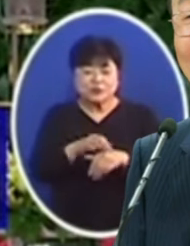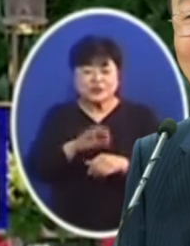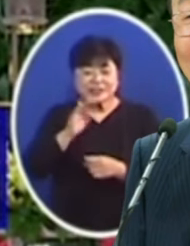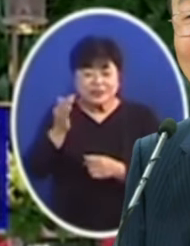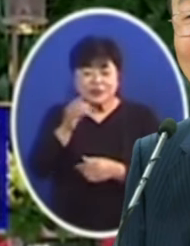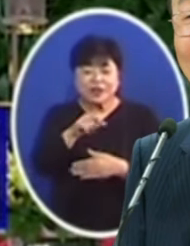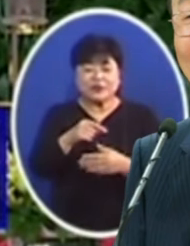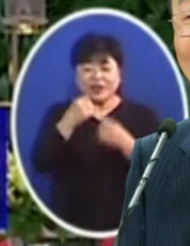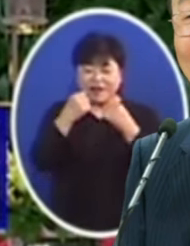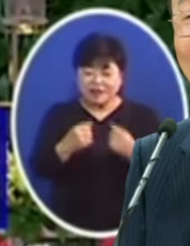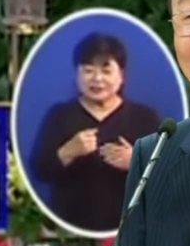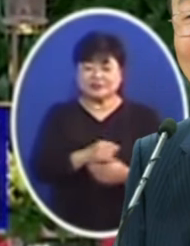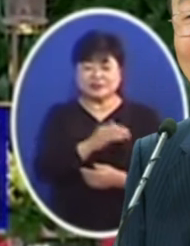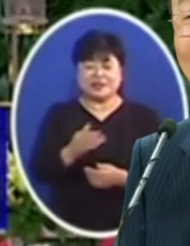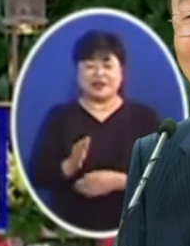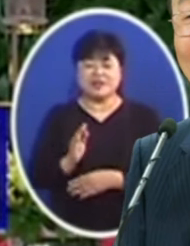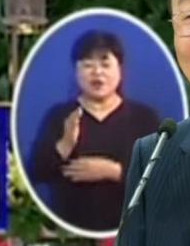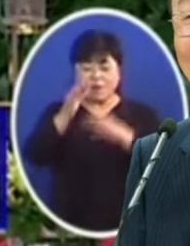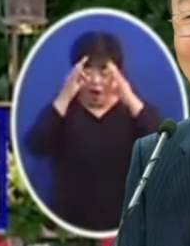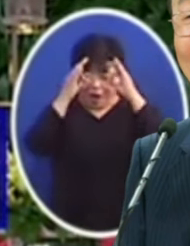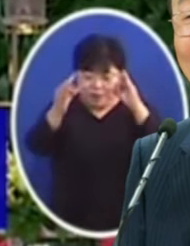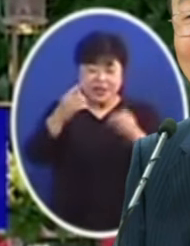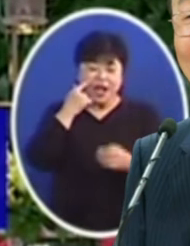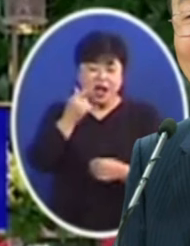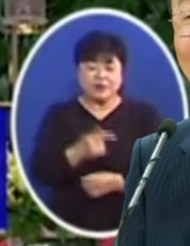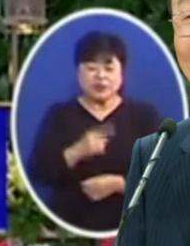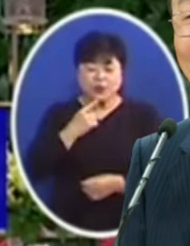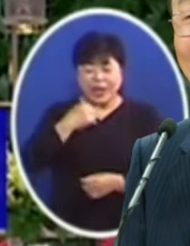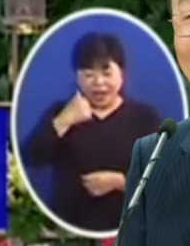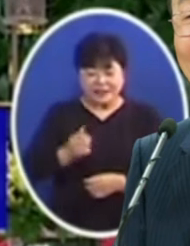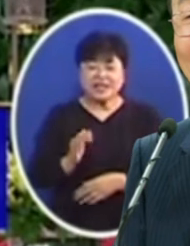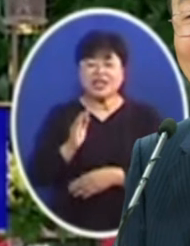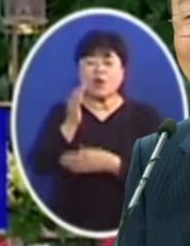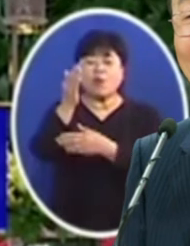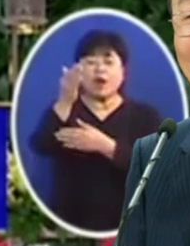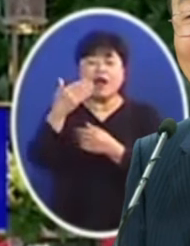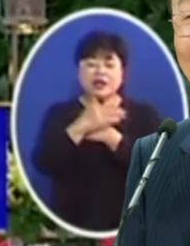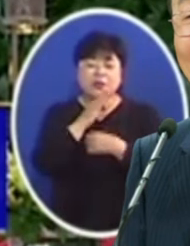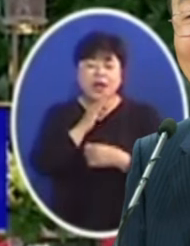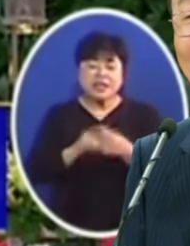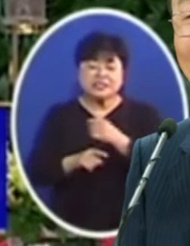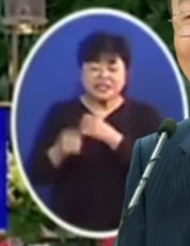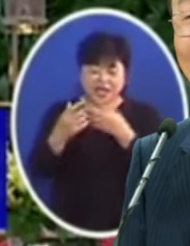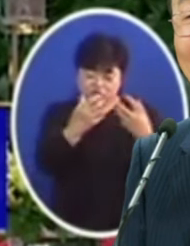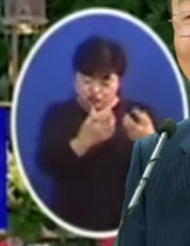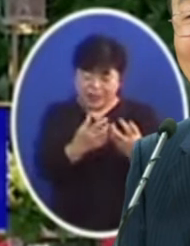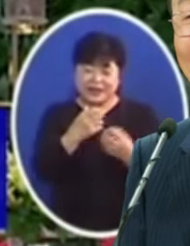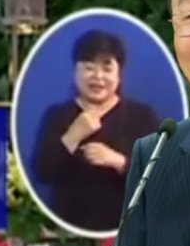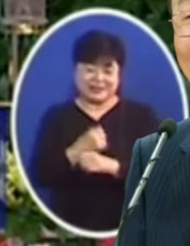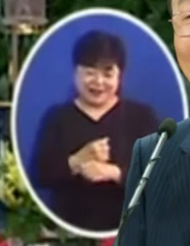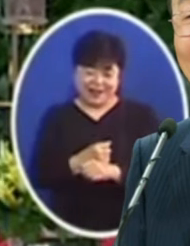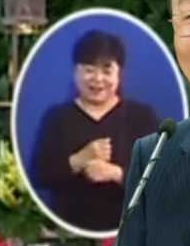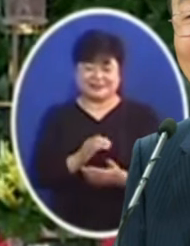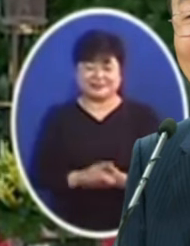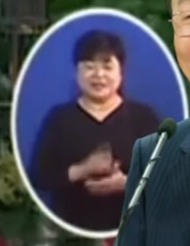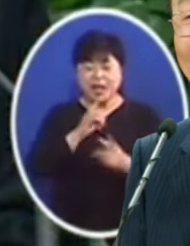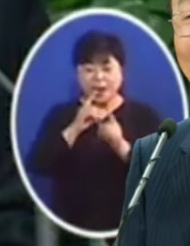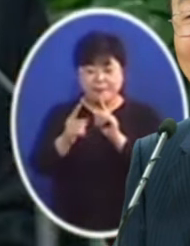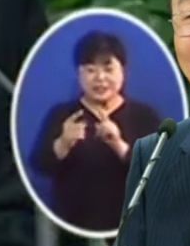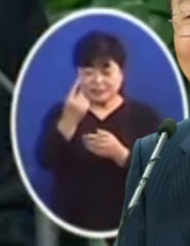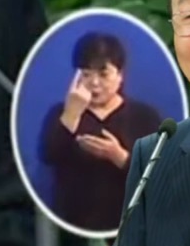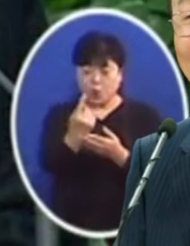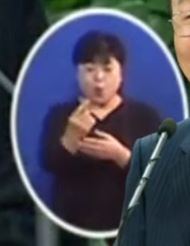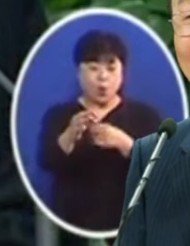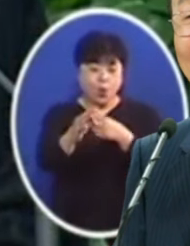우리 가운데 거하심에 우리가 그의 영광을 보니 아버지의 독생자의 영광이요 은혜와 진리가 충만하더라. 말씀이